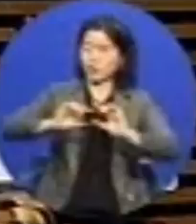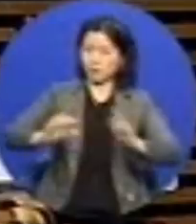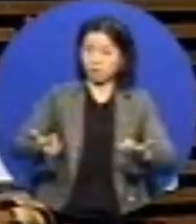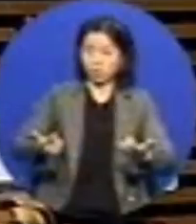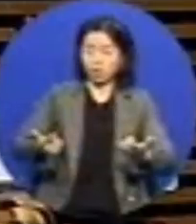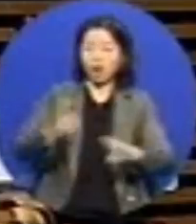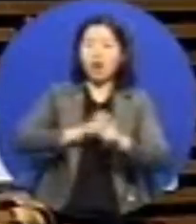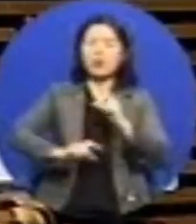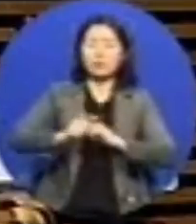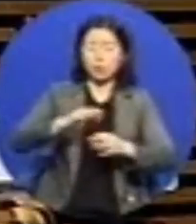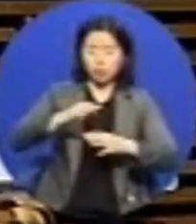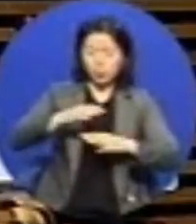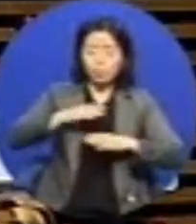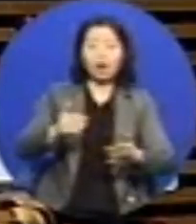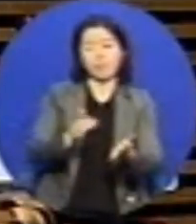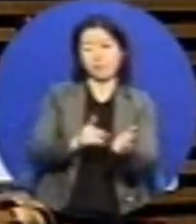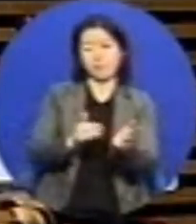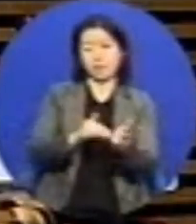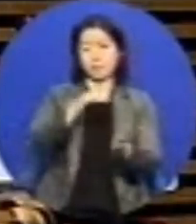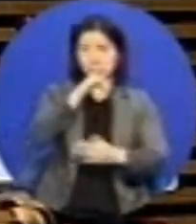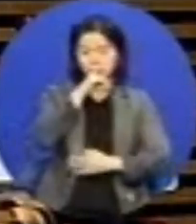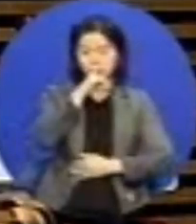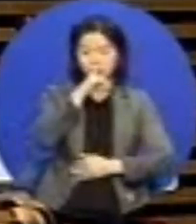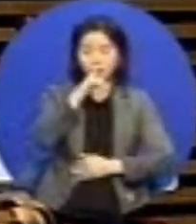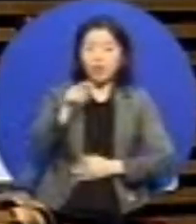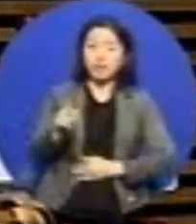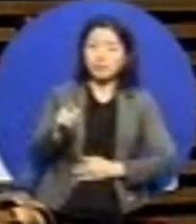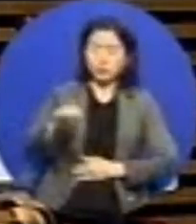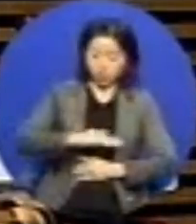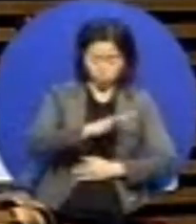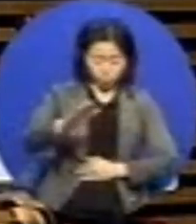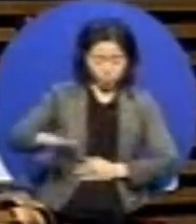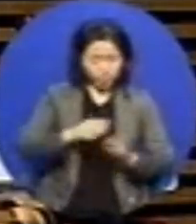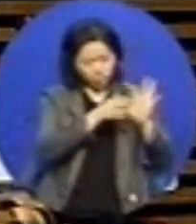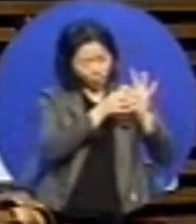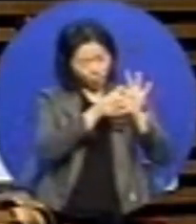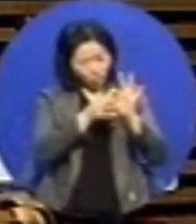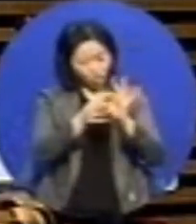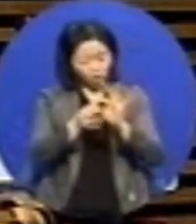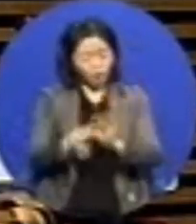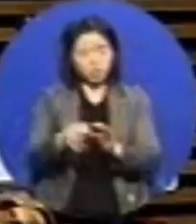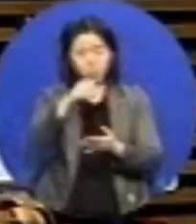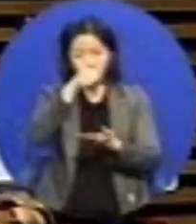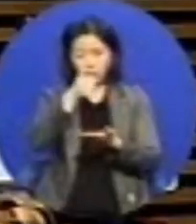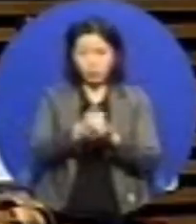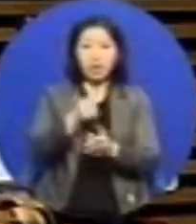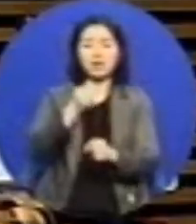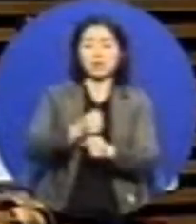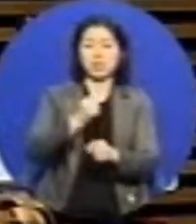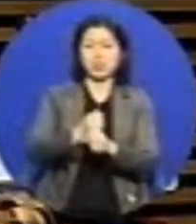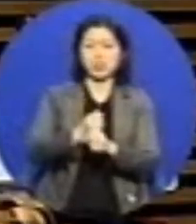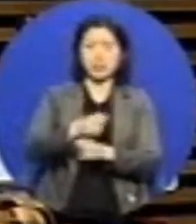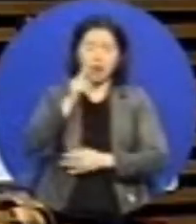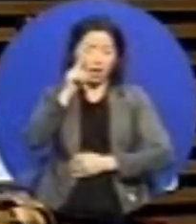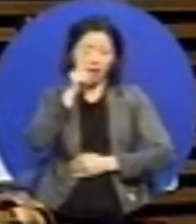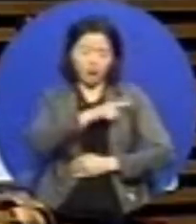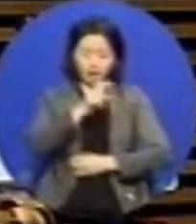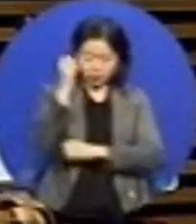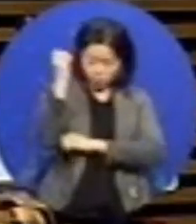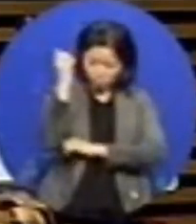비밀이 있습니다 그것은 우리를 끊임없이 죄 짓게 만드는 우리의 악한 본성